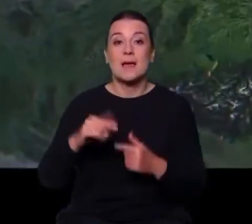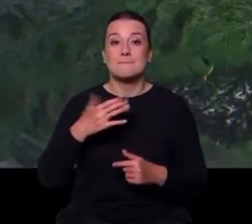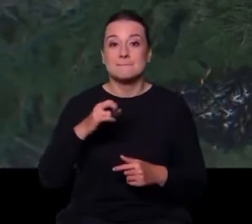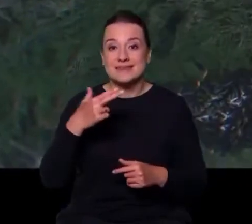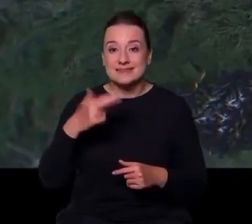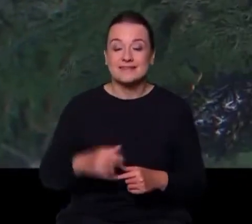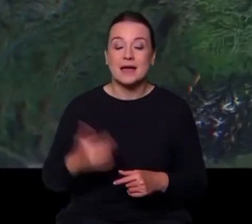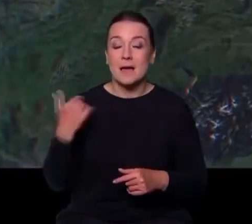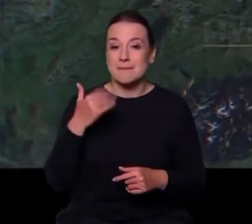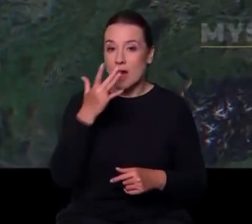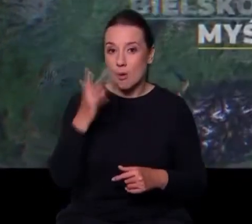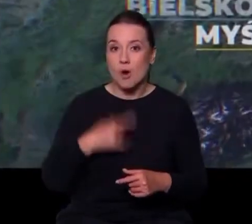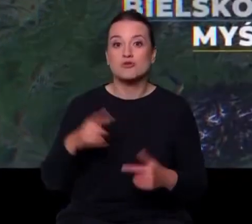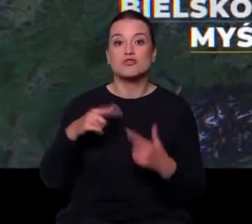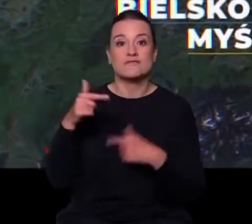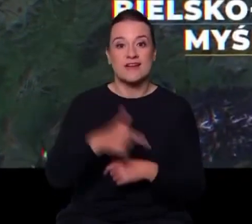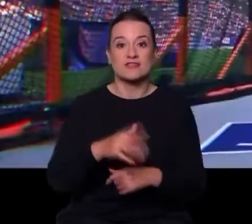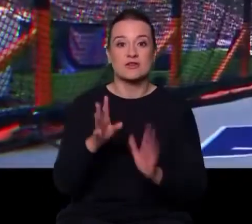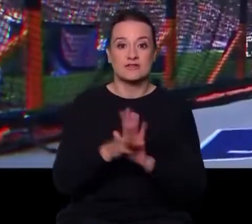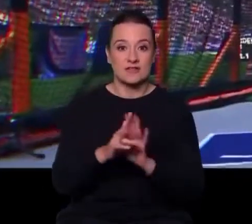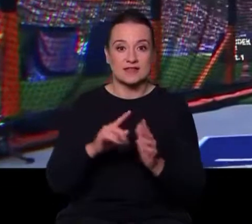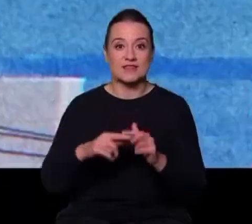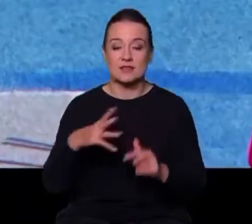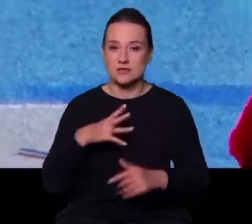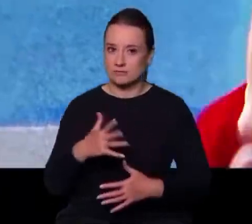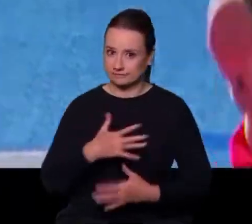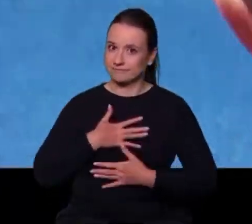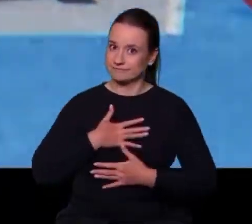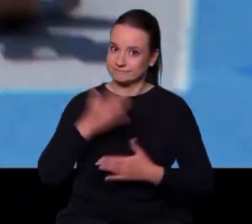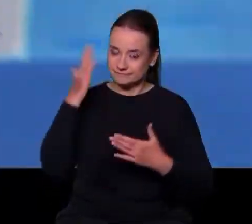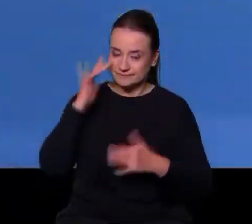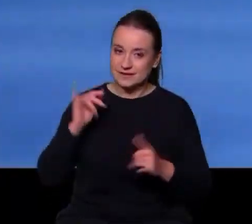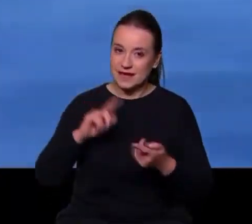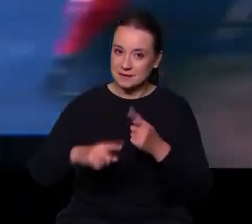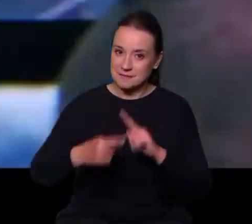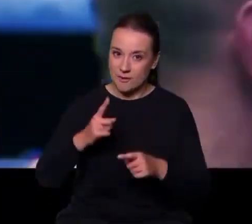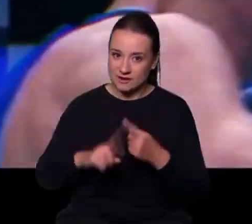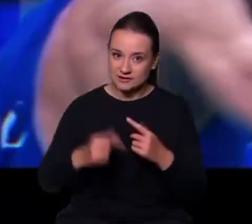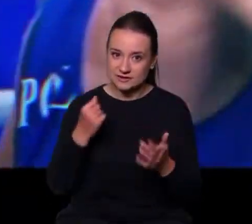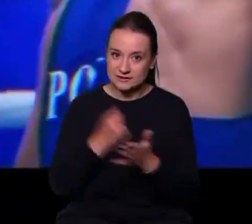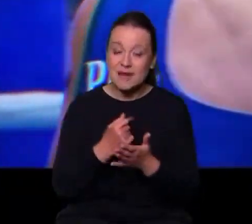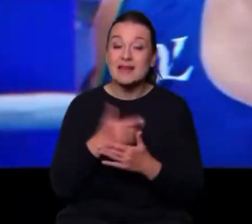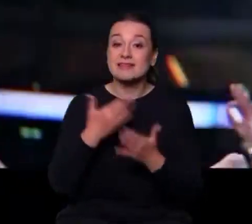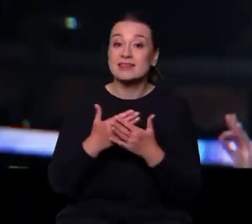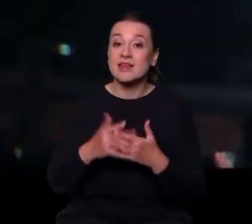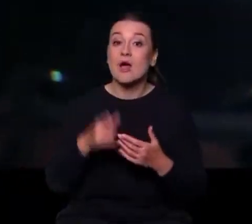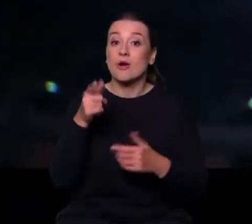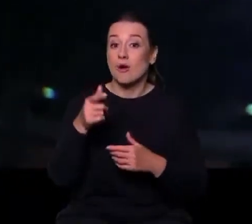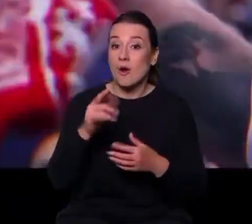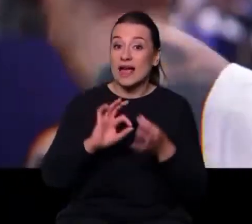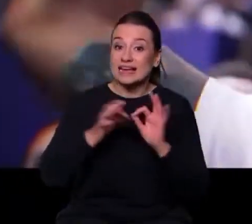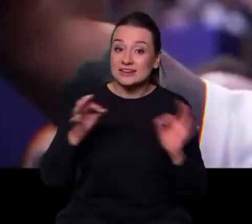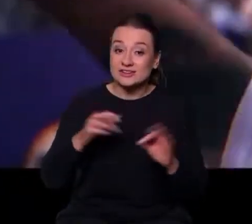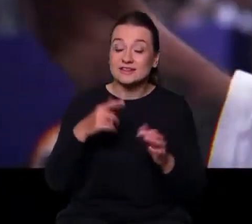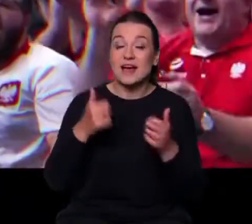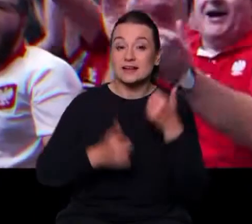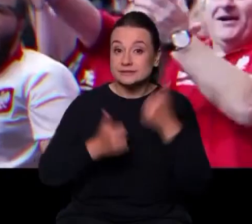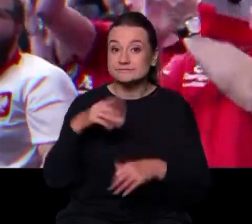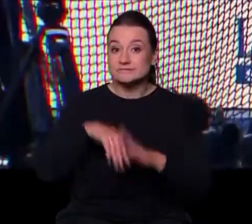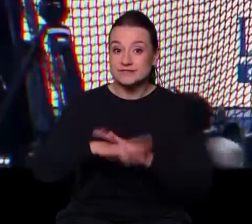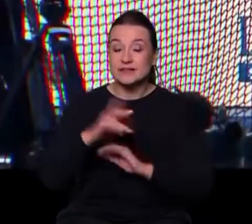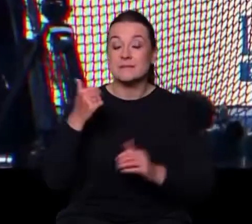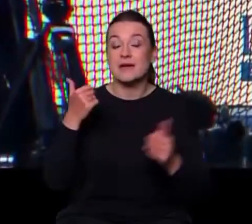na Białorusi. No, byli to kontrowersyjni gospodarze ze względów politycznych, dlatego Igrzyska w Krakowie będą też pełnić ważną rolę